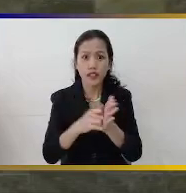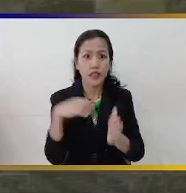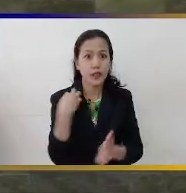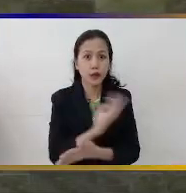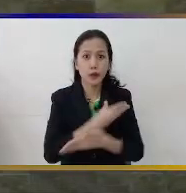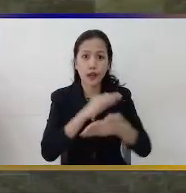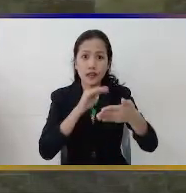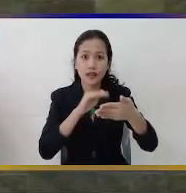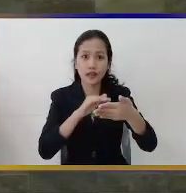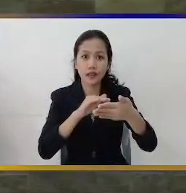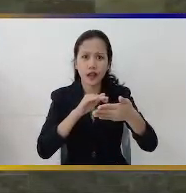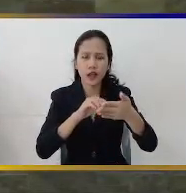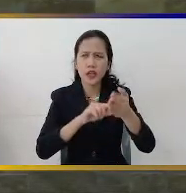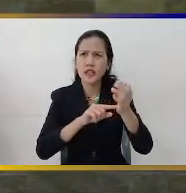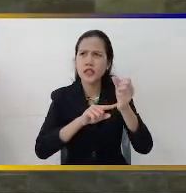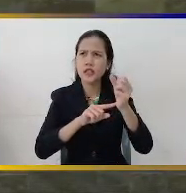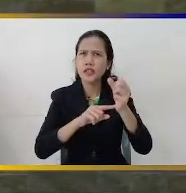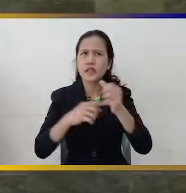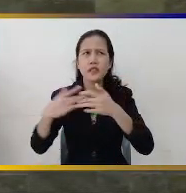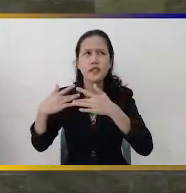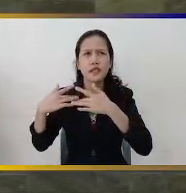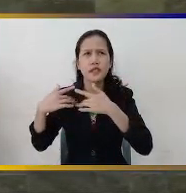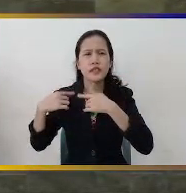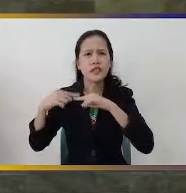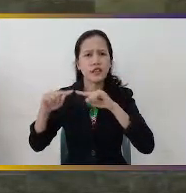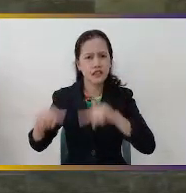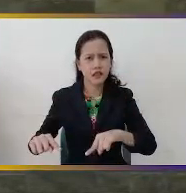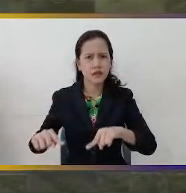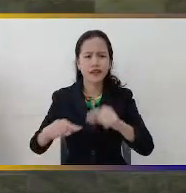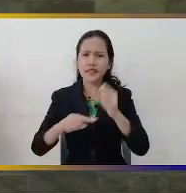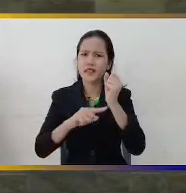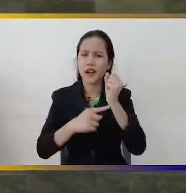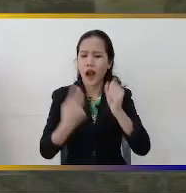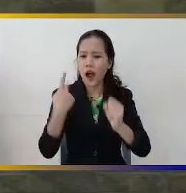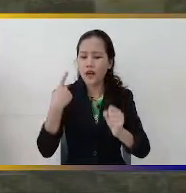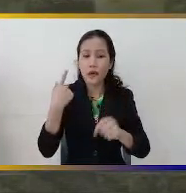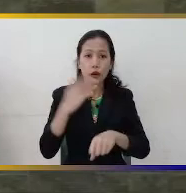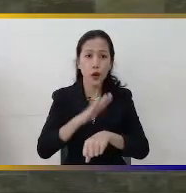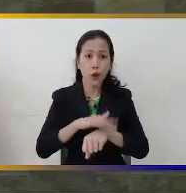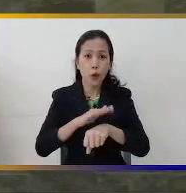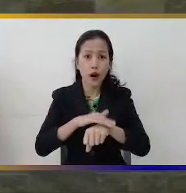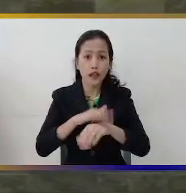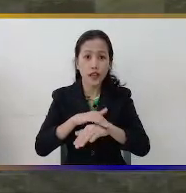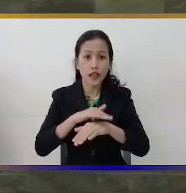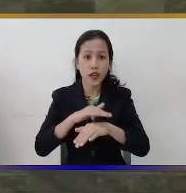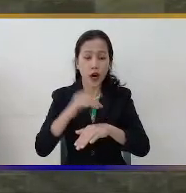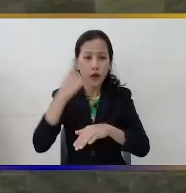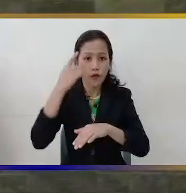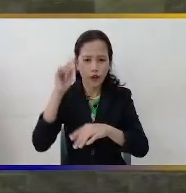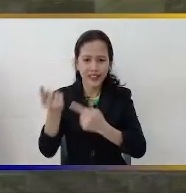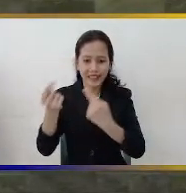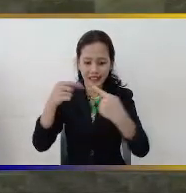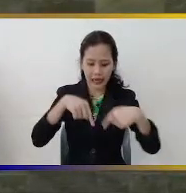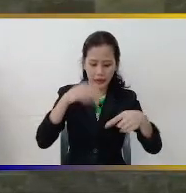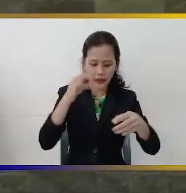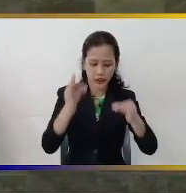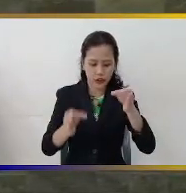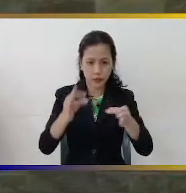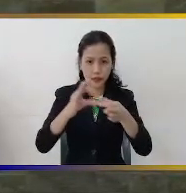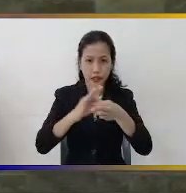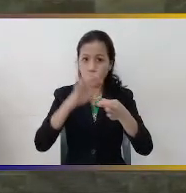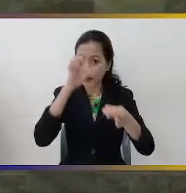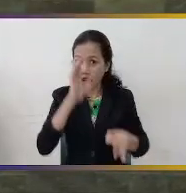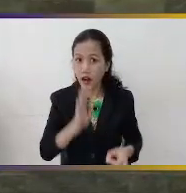nagkaroon na po ng mga warning regarding the upcoming judgment. Na ibig sabihin po, ito po yung judgment na ibababa po ng Diyos